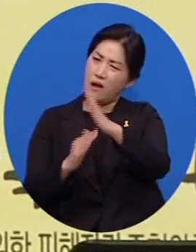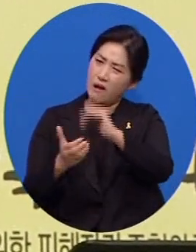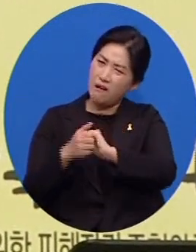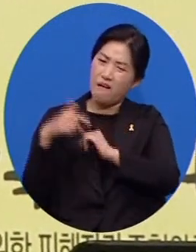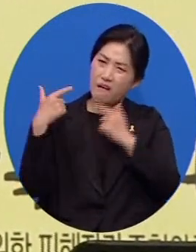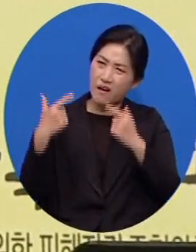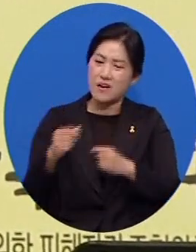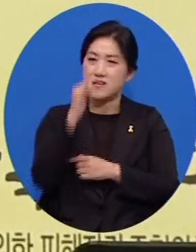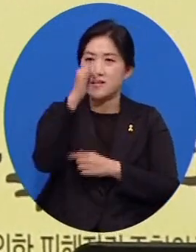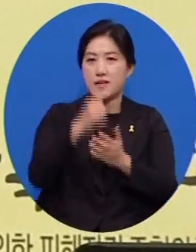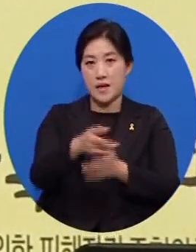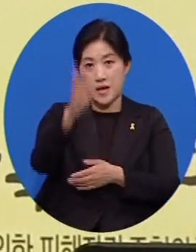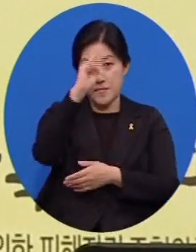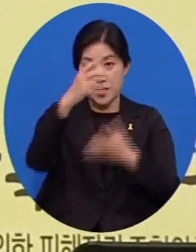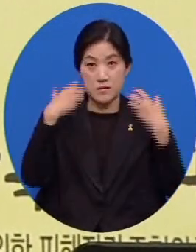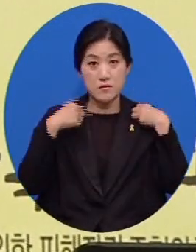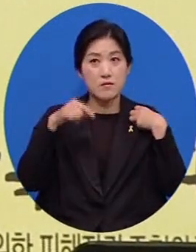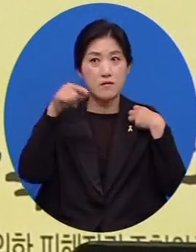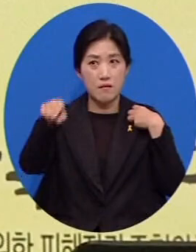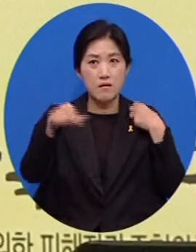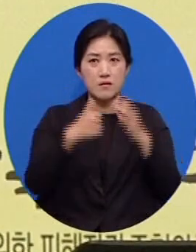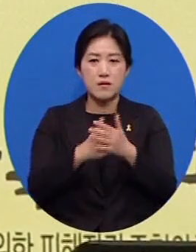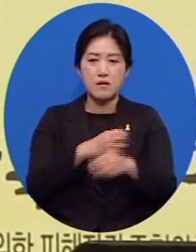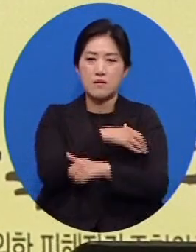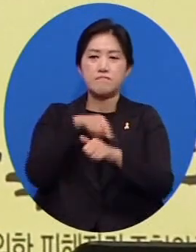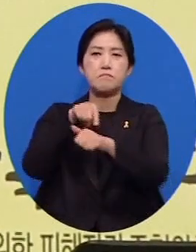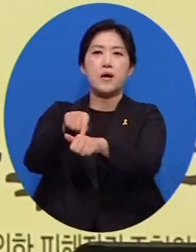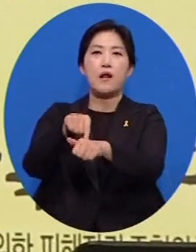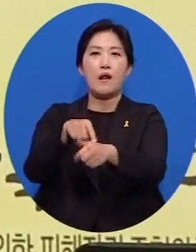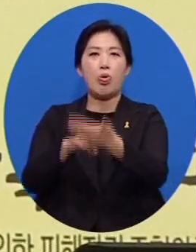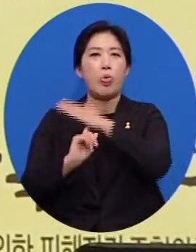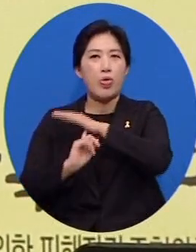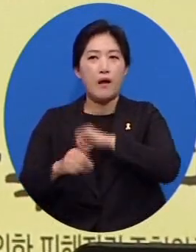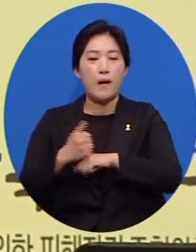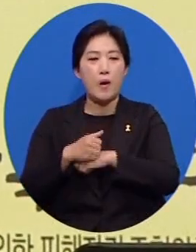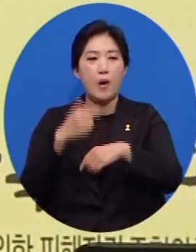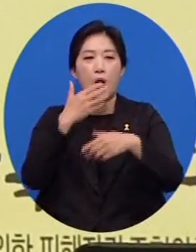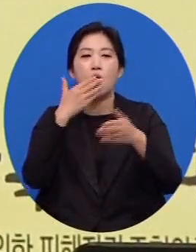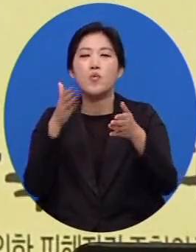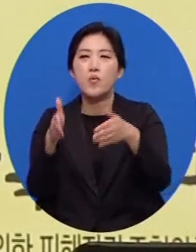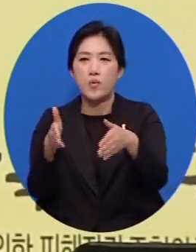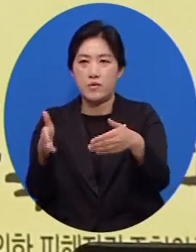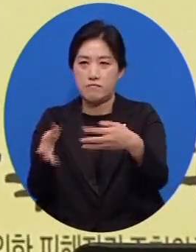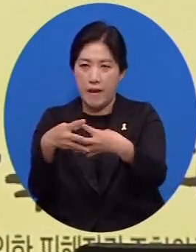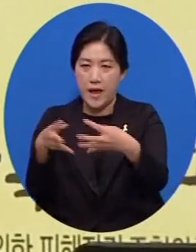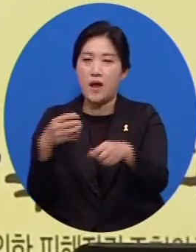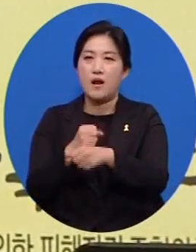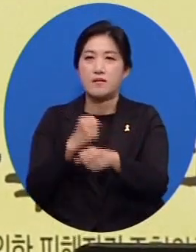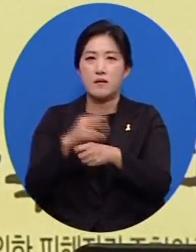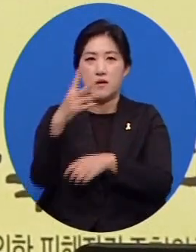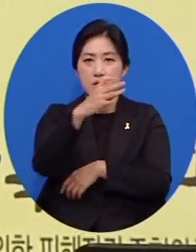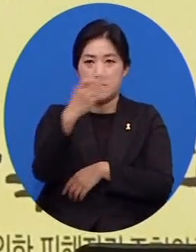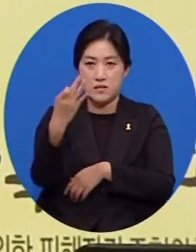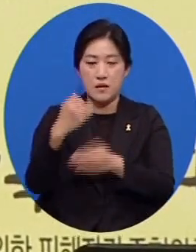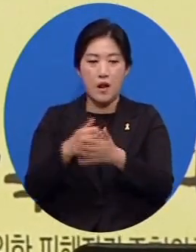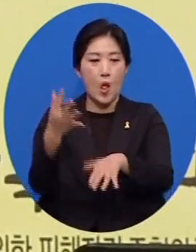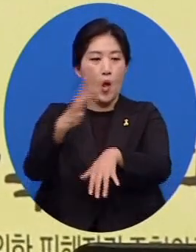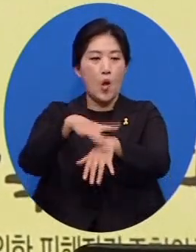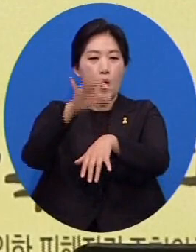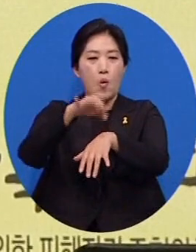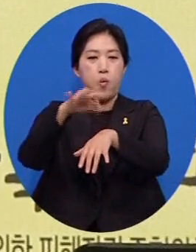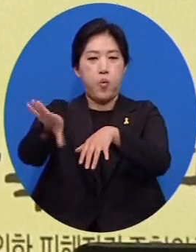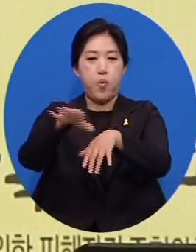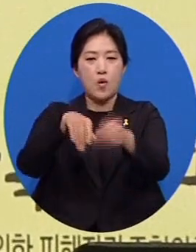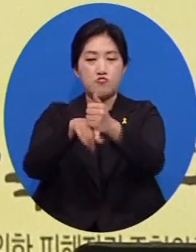확인했습니다. 박근혜 정권의 압력에 굴복하고 타협했던 2014년 부실 수사의